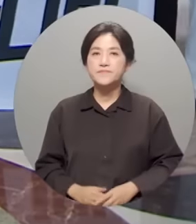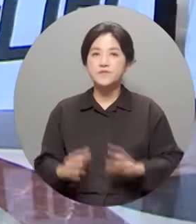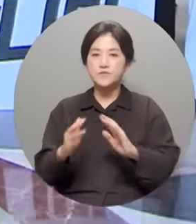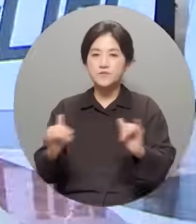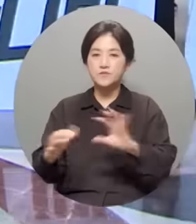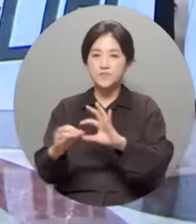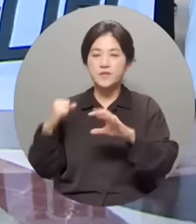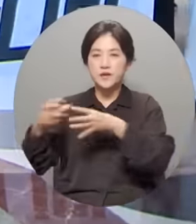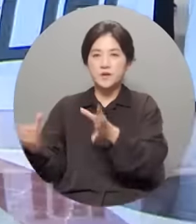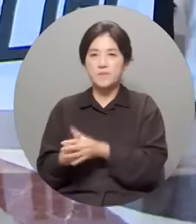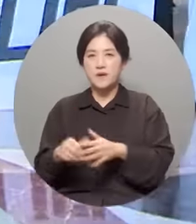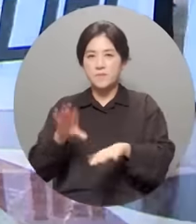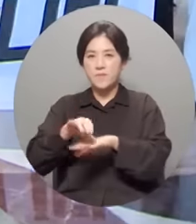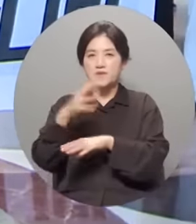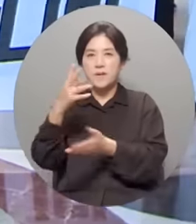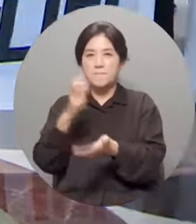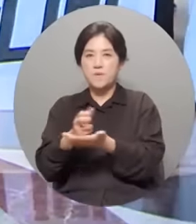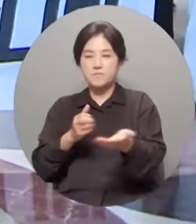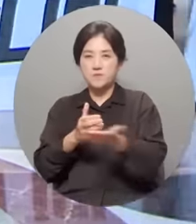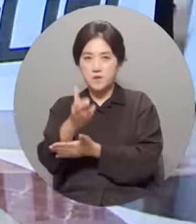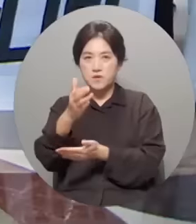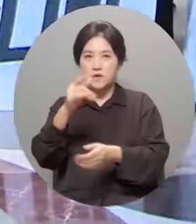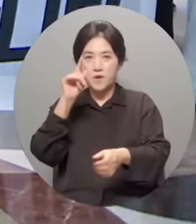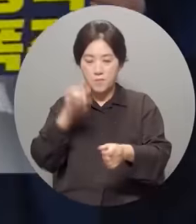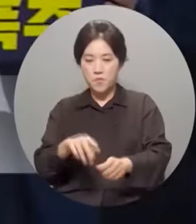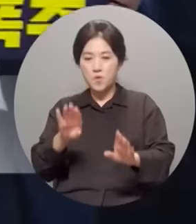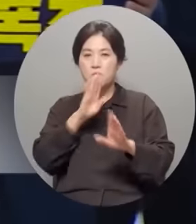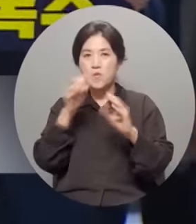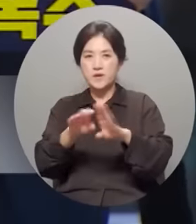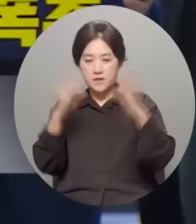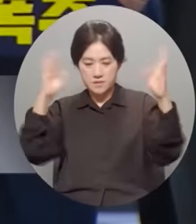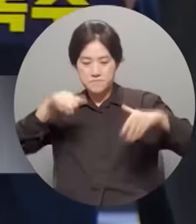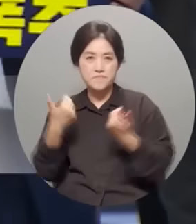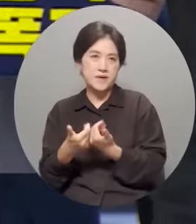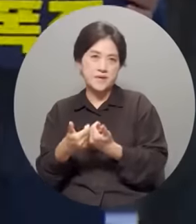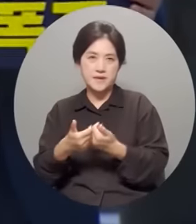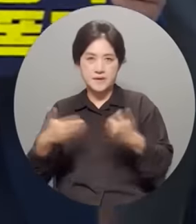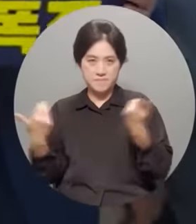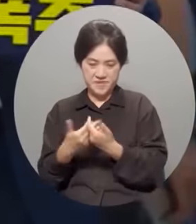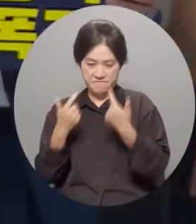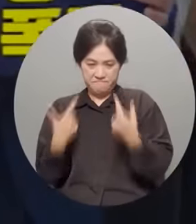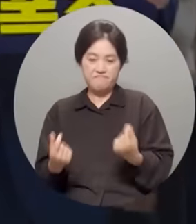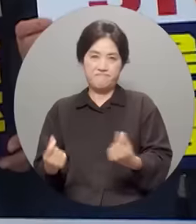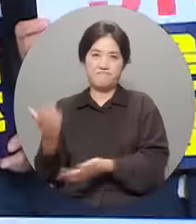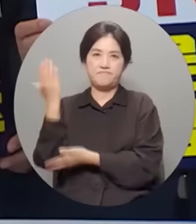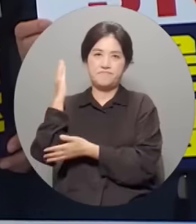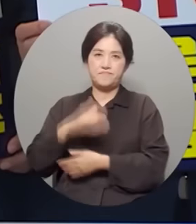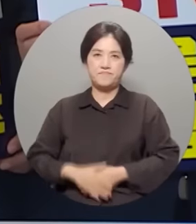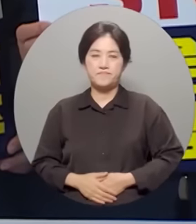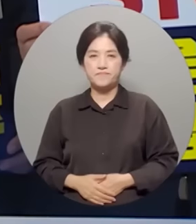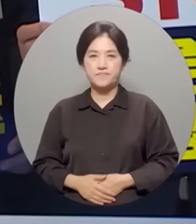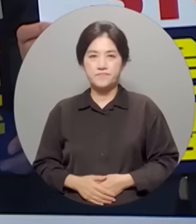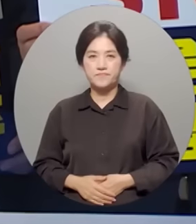국민의힘은 방송사법 처리를 위한 본회의 개최 자체에 반발하며 반대 당론을 재확인했습니다.